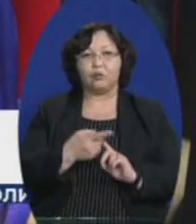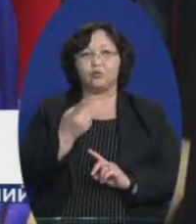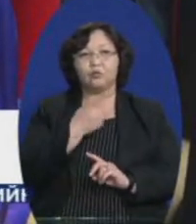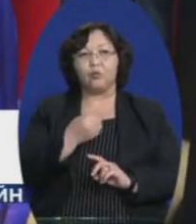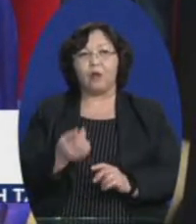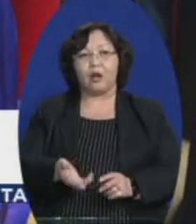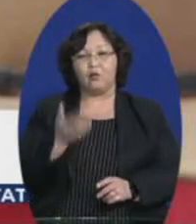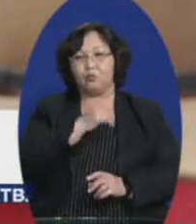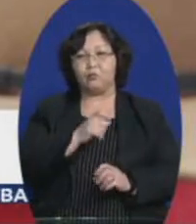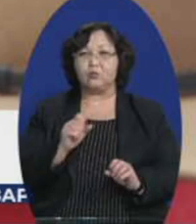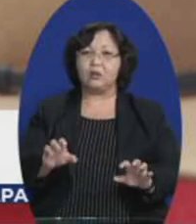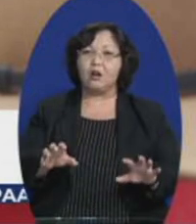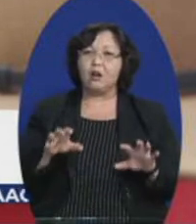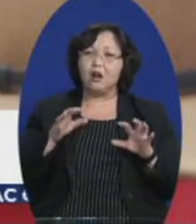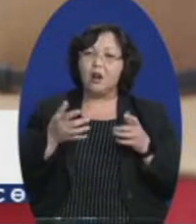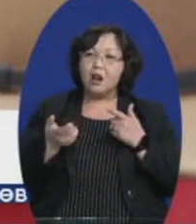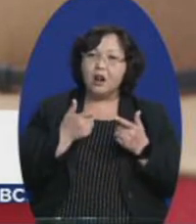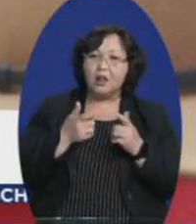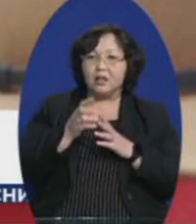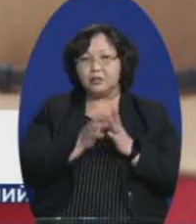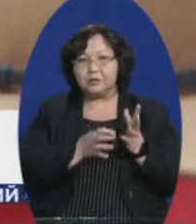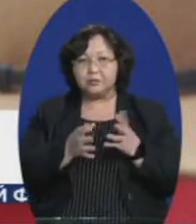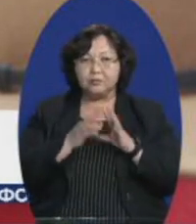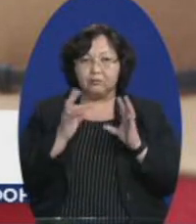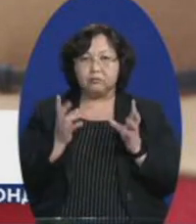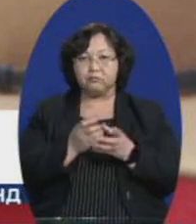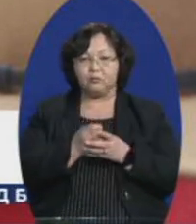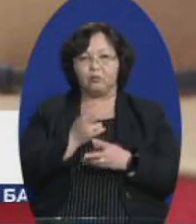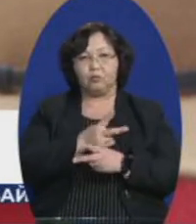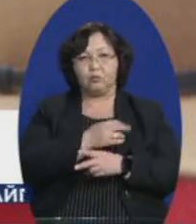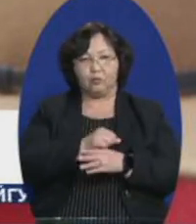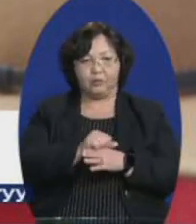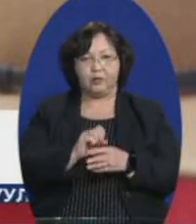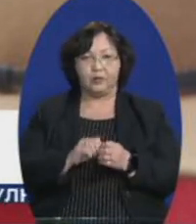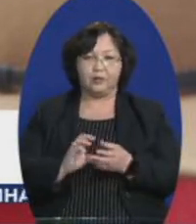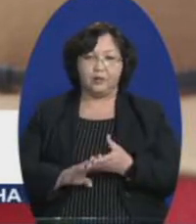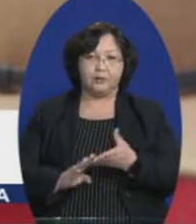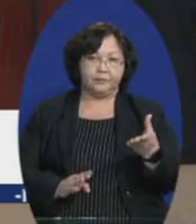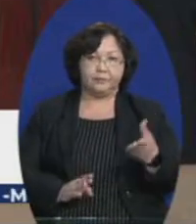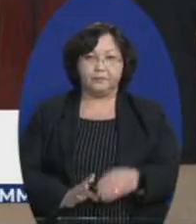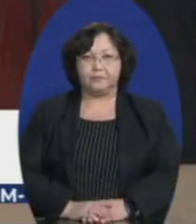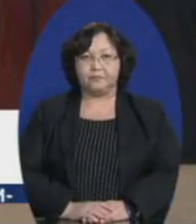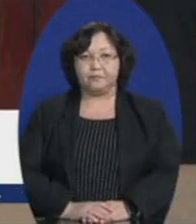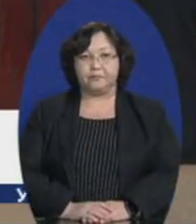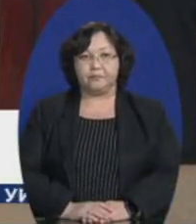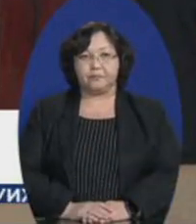оролцлоо. Хилцүүлгээс гарсан саналыг нэгтгэн хууль боловсруулах ажлын хэсэгт танилцуулах юм байна.